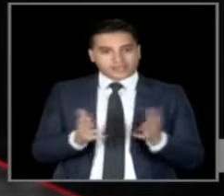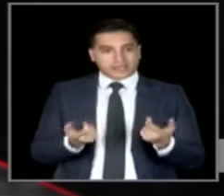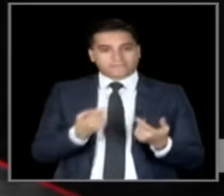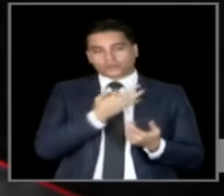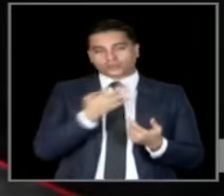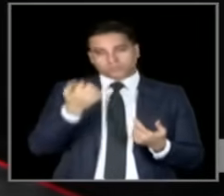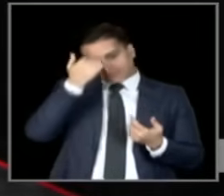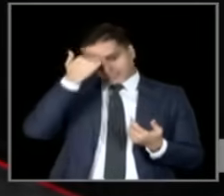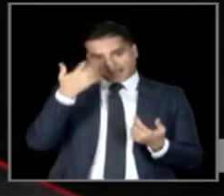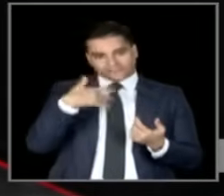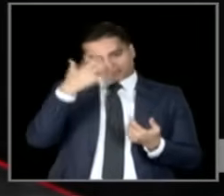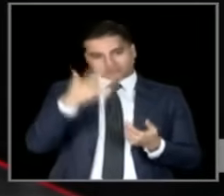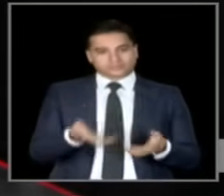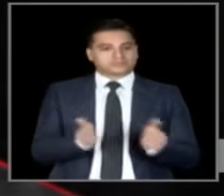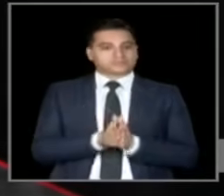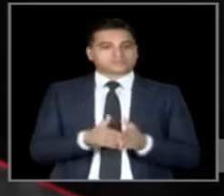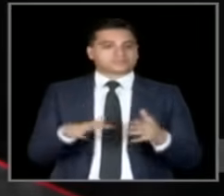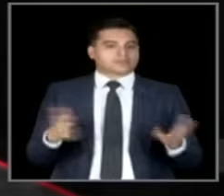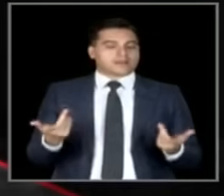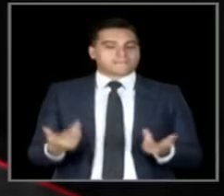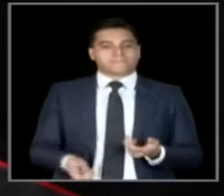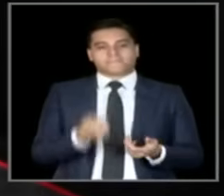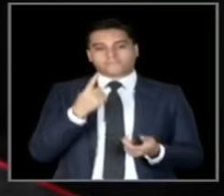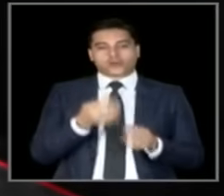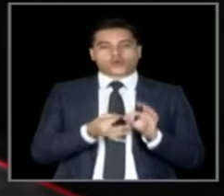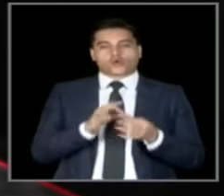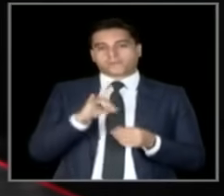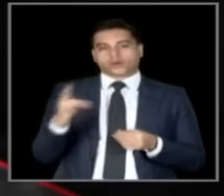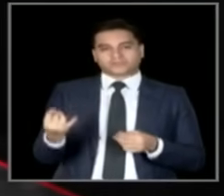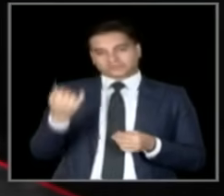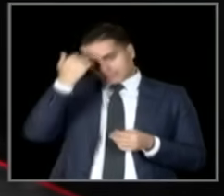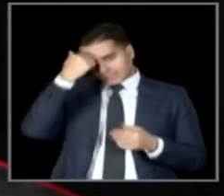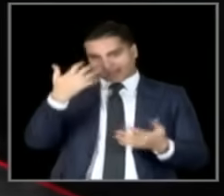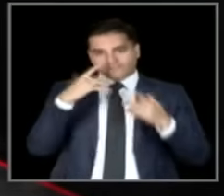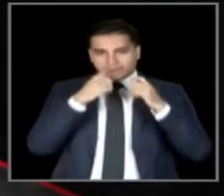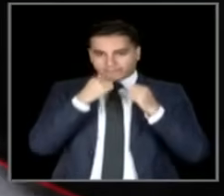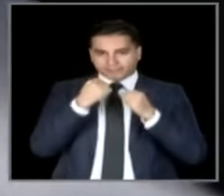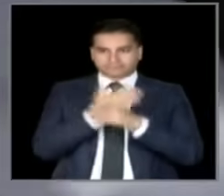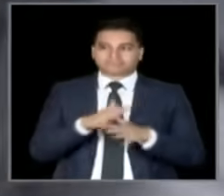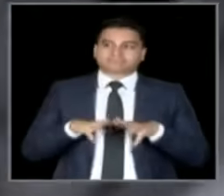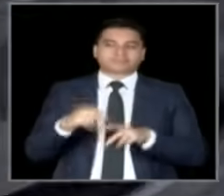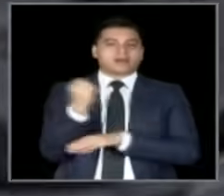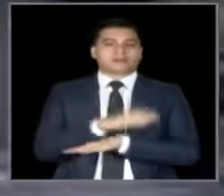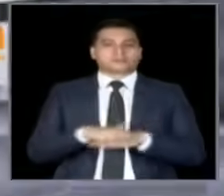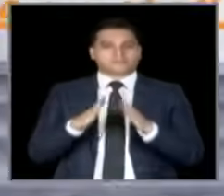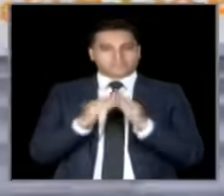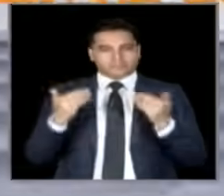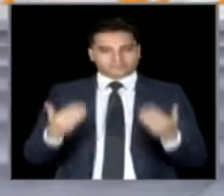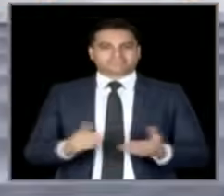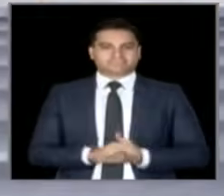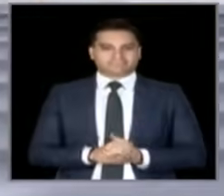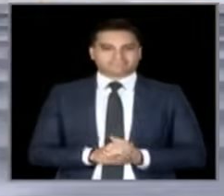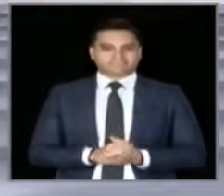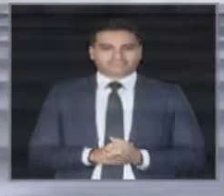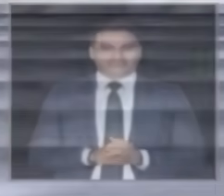يساوي 300,000 جنيه، ويبقى الرصيد لحد دلوقتي 1,150,000 جنيه في خزنة البنك الأهلي لتطوير